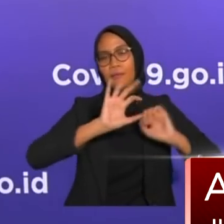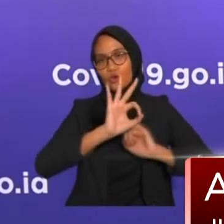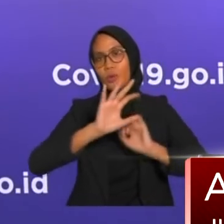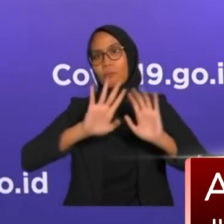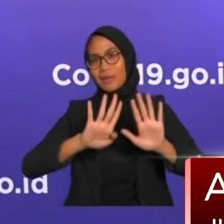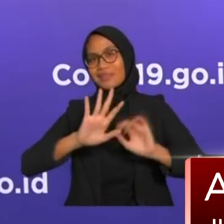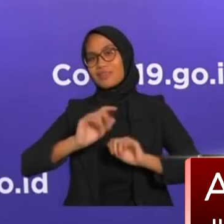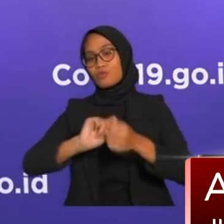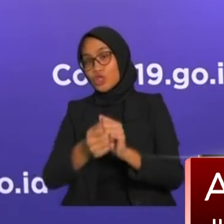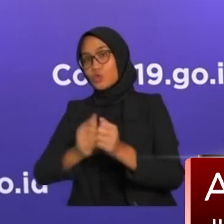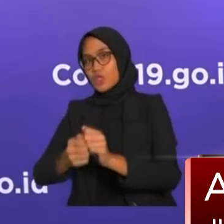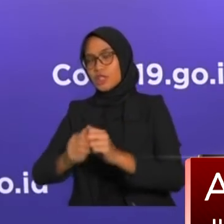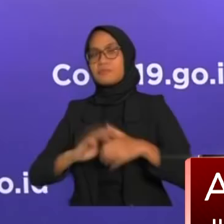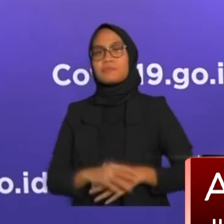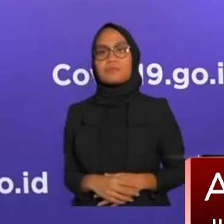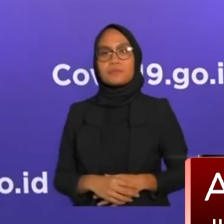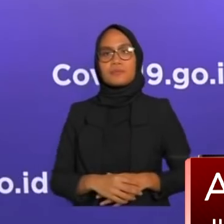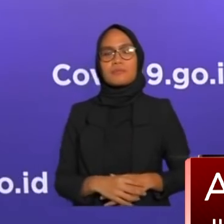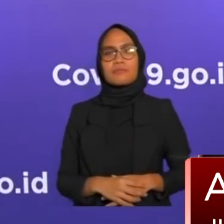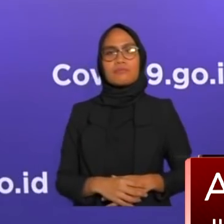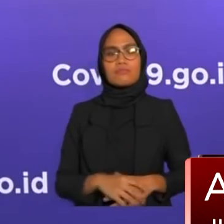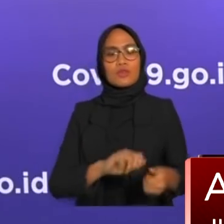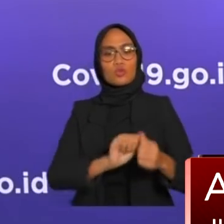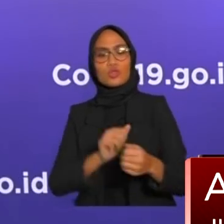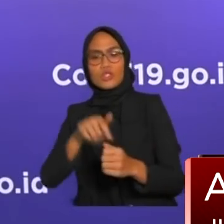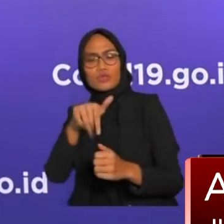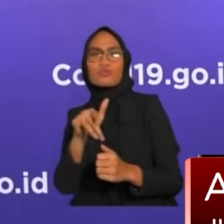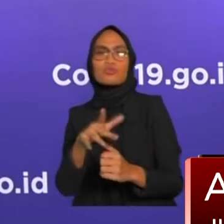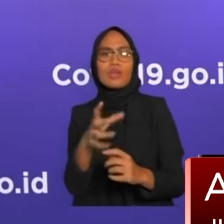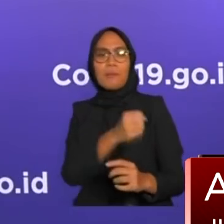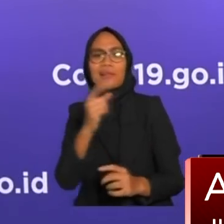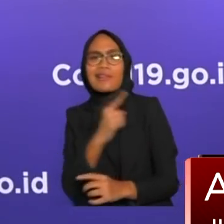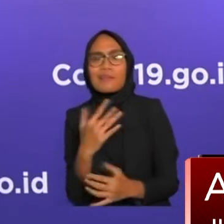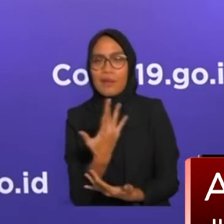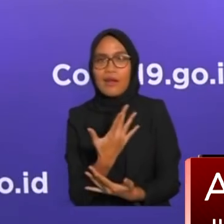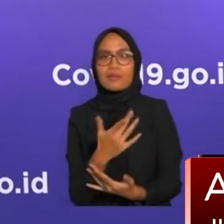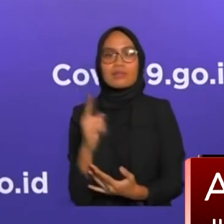spesimen Hai spesimen ini kita ambil dari